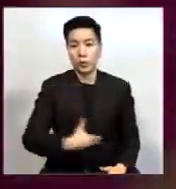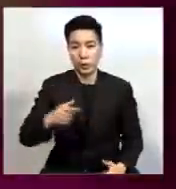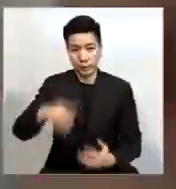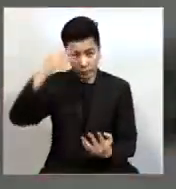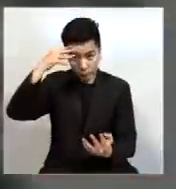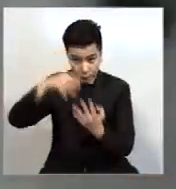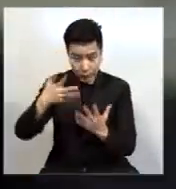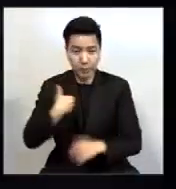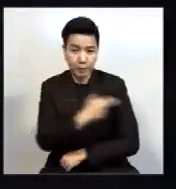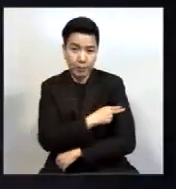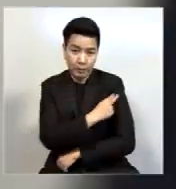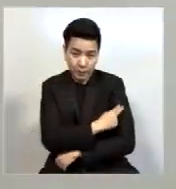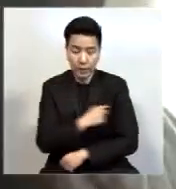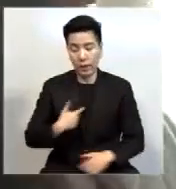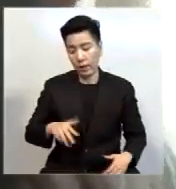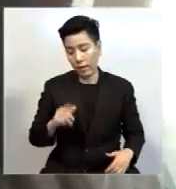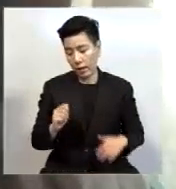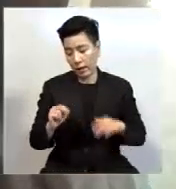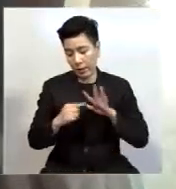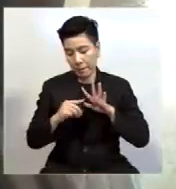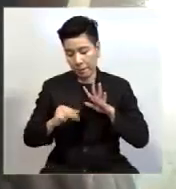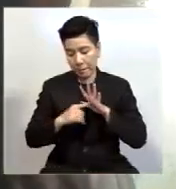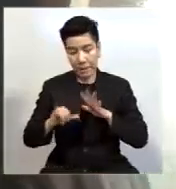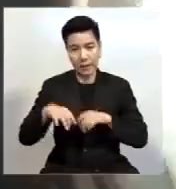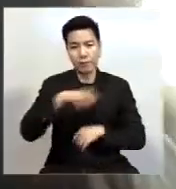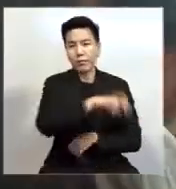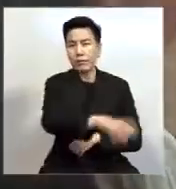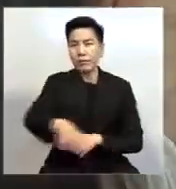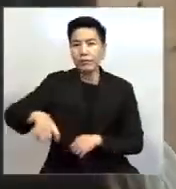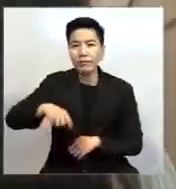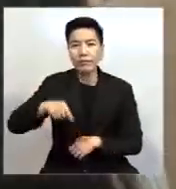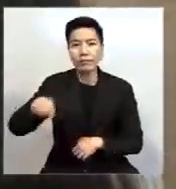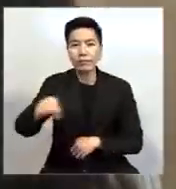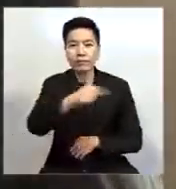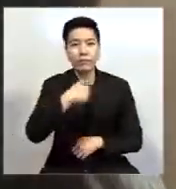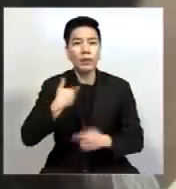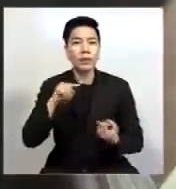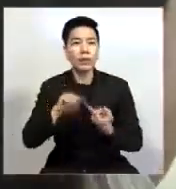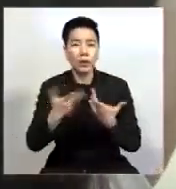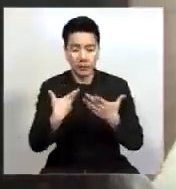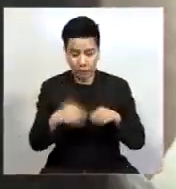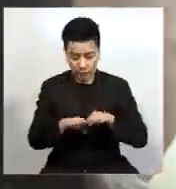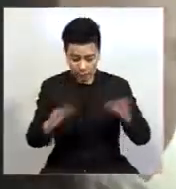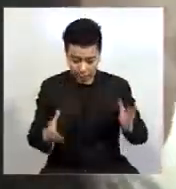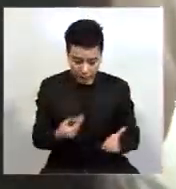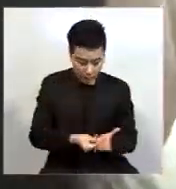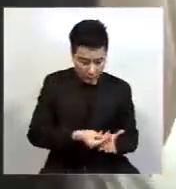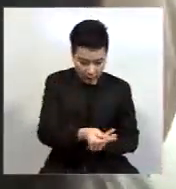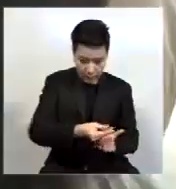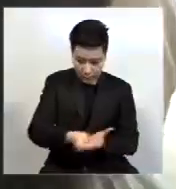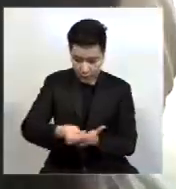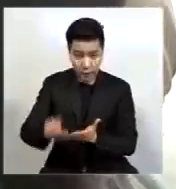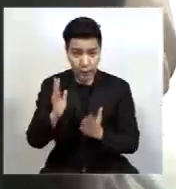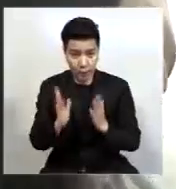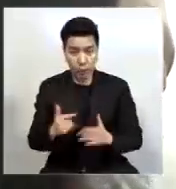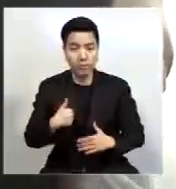กรมสุขภาพจิตกรมแพทย์กรมอนามัยนะคะก็คือในพื้นที่ต่างๆนี่แหละเขาจะมีการตั้งจุดแจกจ่ายนะคะบรรยากาศคึกคักทีเดียวเพราะว่า